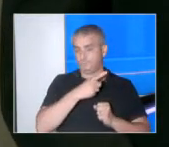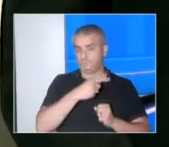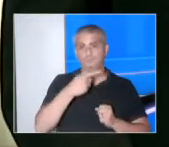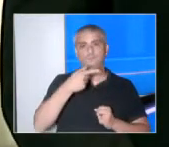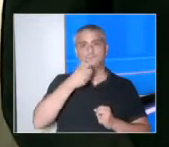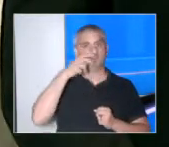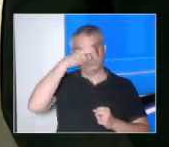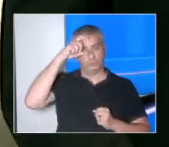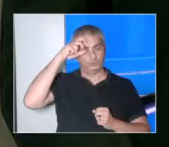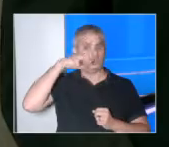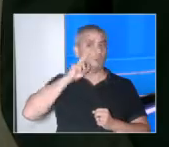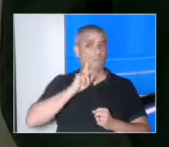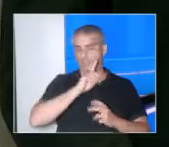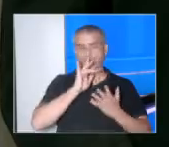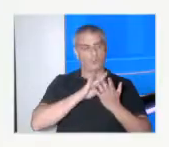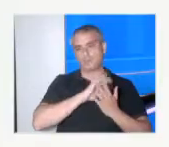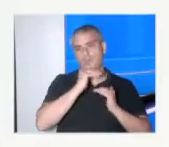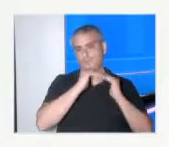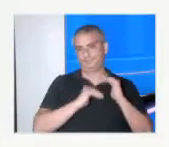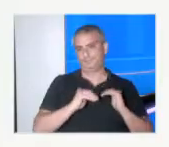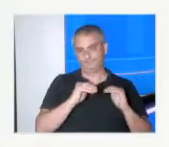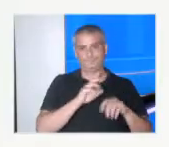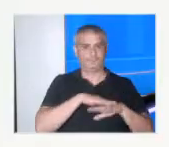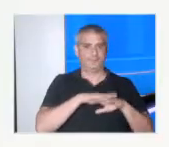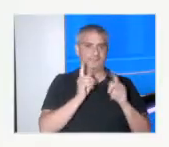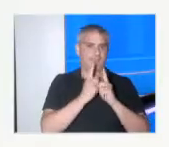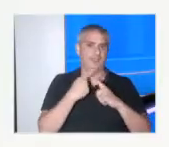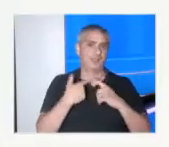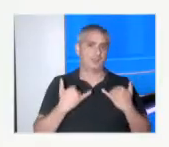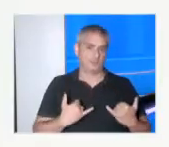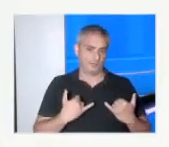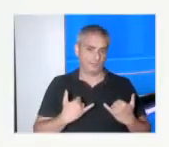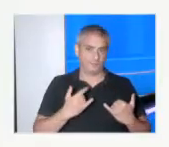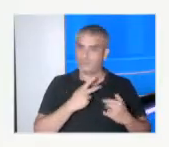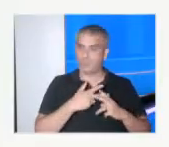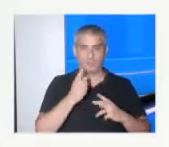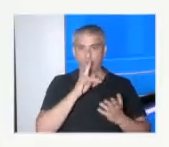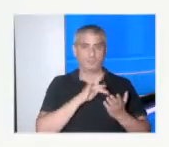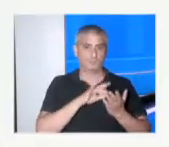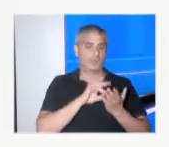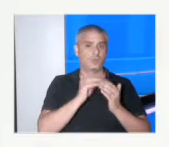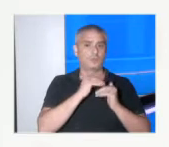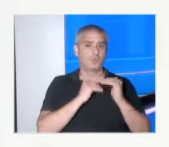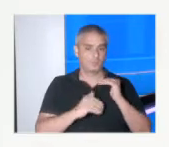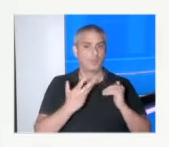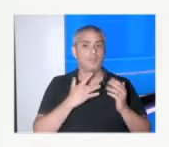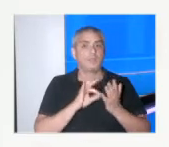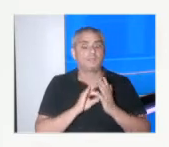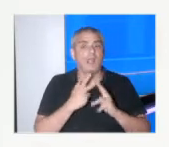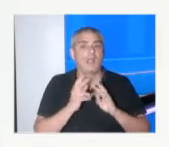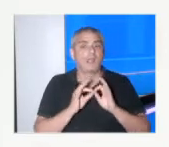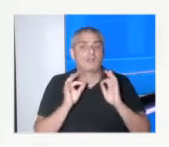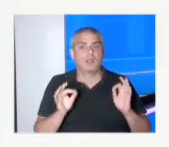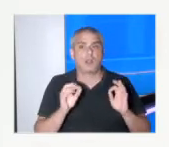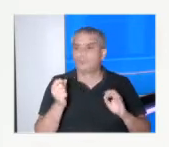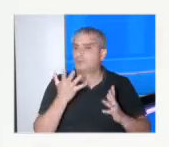כרגע בנקודה הנמוכה ביותר בקדנציה הקצרה שלו עד עכשיו, ולא רק שהוא נמצא בנקודה נמוכה, הוא גם נמצא בתחילתו של